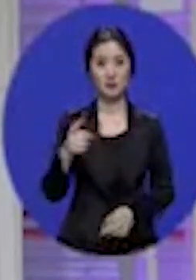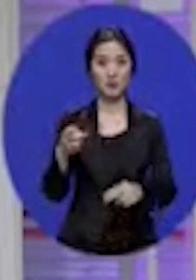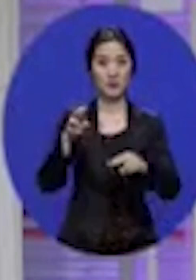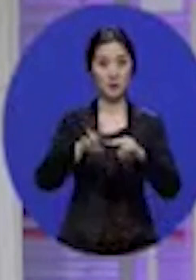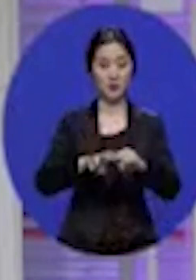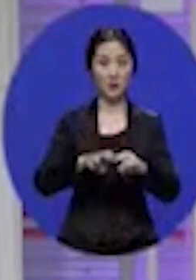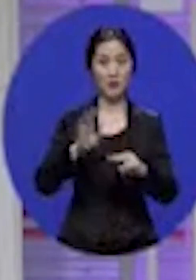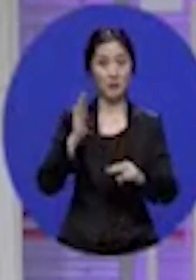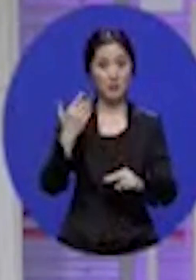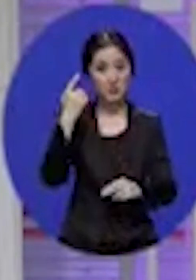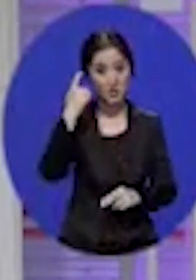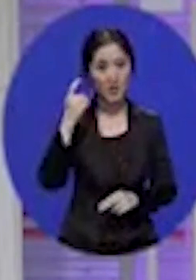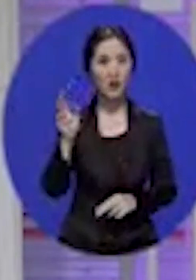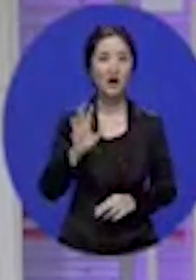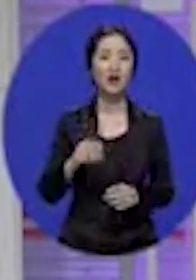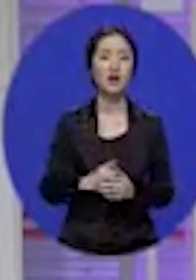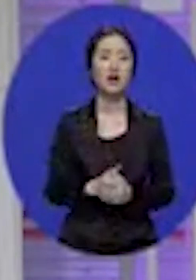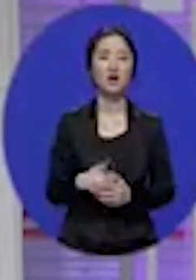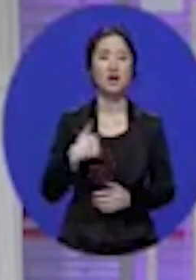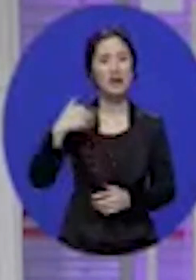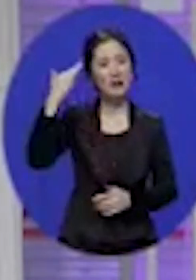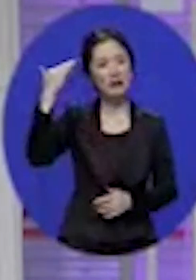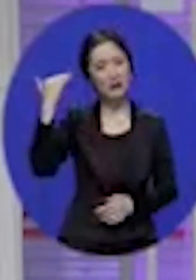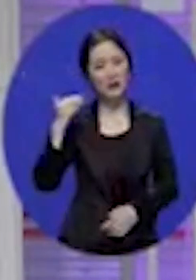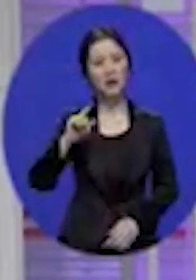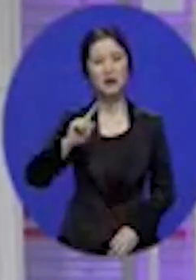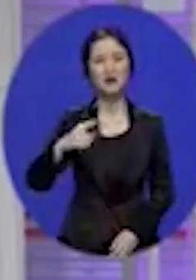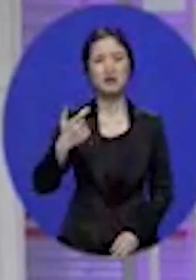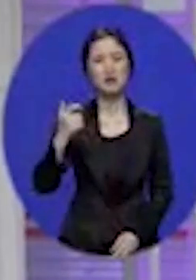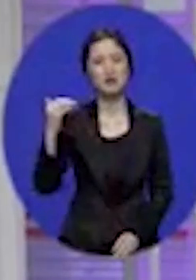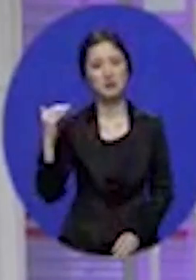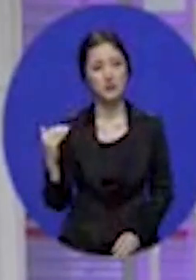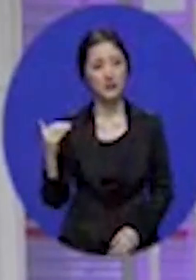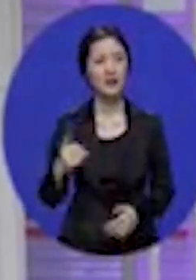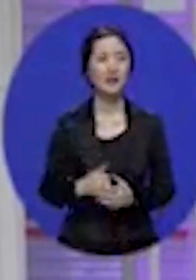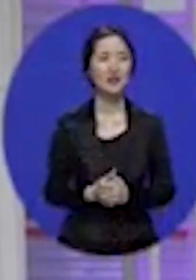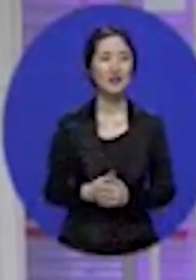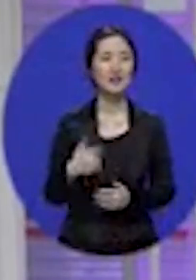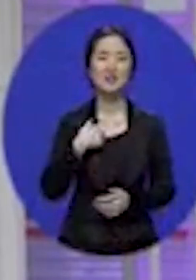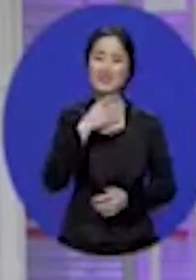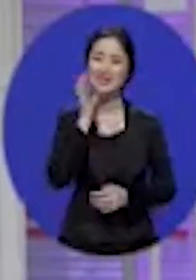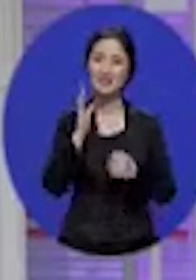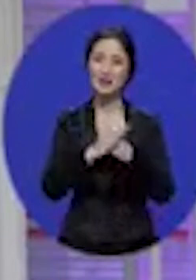아나운서였습니다. 키가 1m60도 안 되고 요즘 재보니까 더 줄었더라고요.